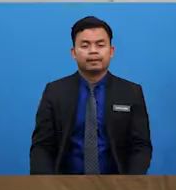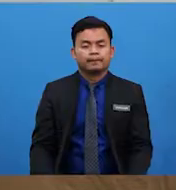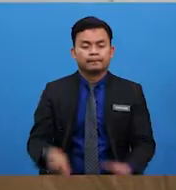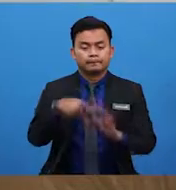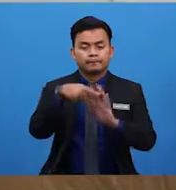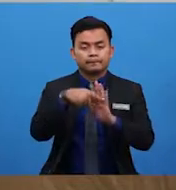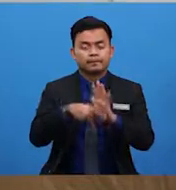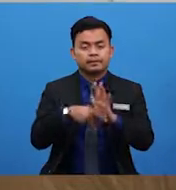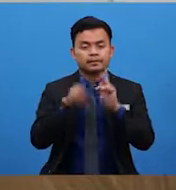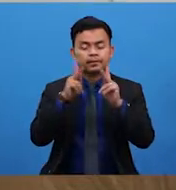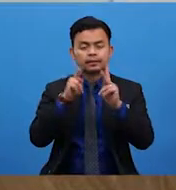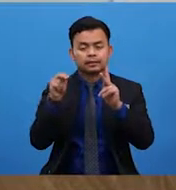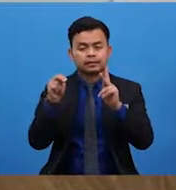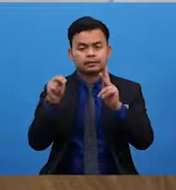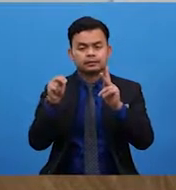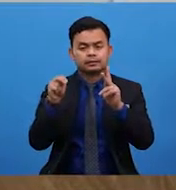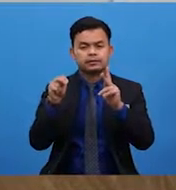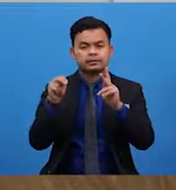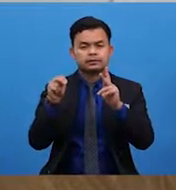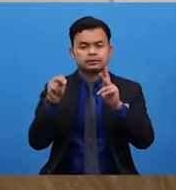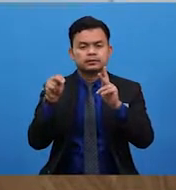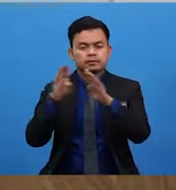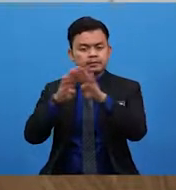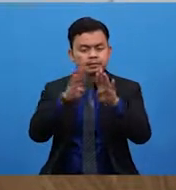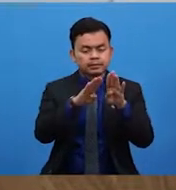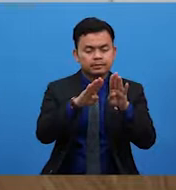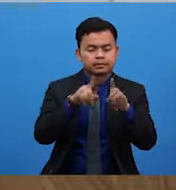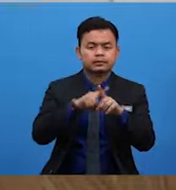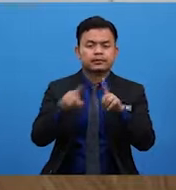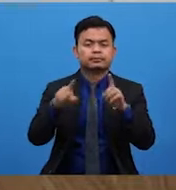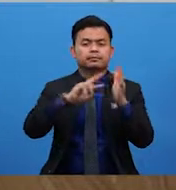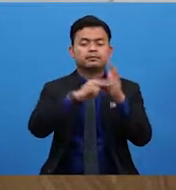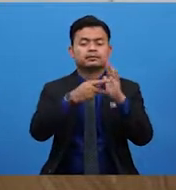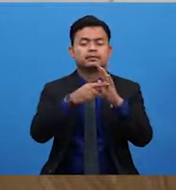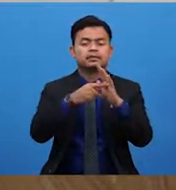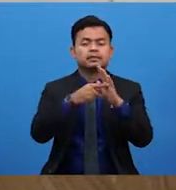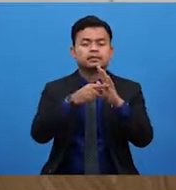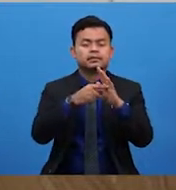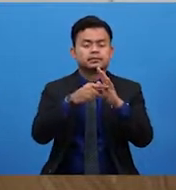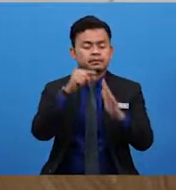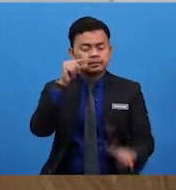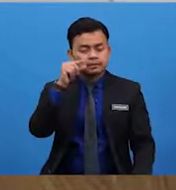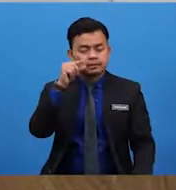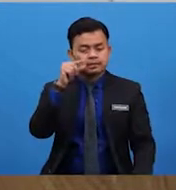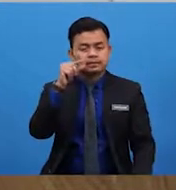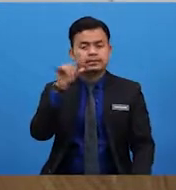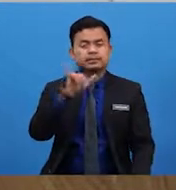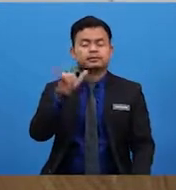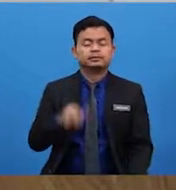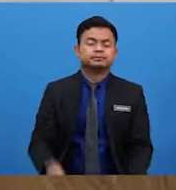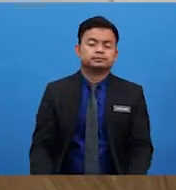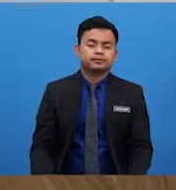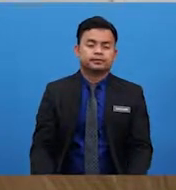itu oke baiklah tepat sekali Saigon sebagai seorang pelajar sini dijual mereka mesti menguasai pelbagai